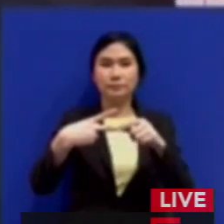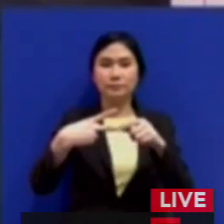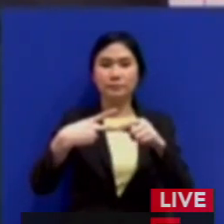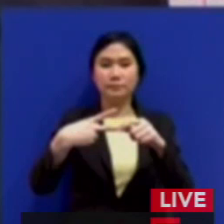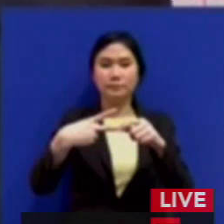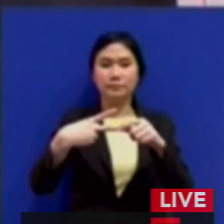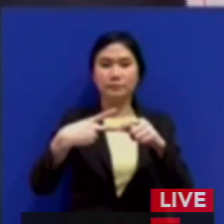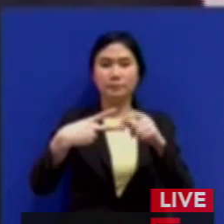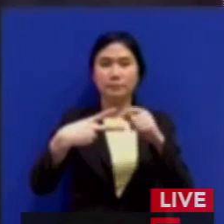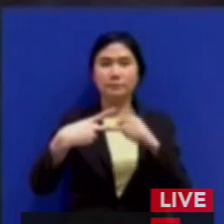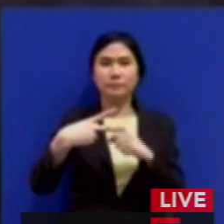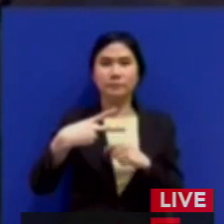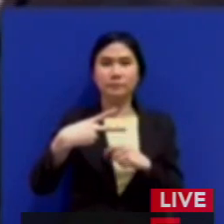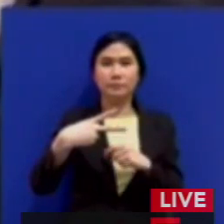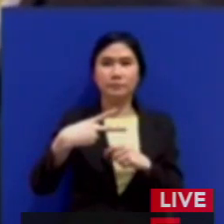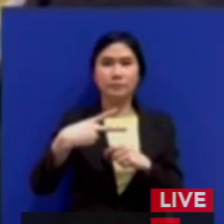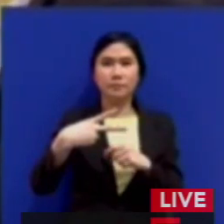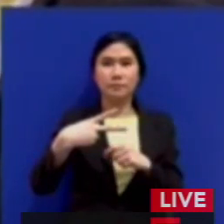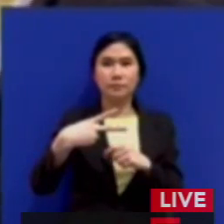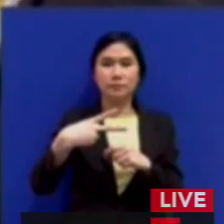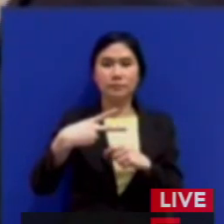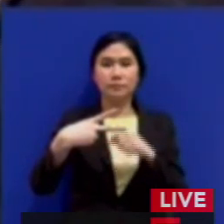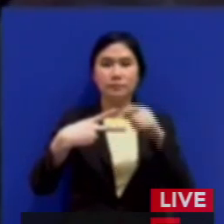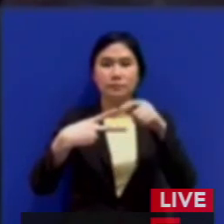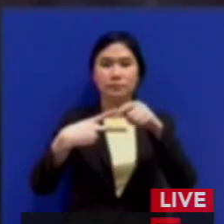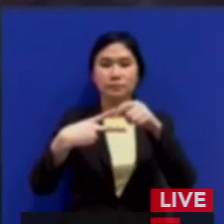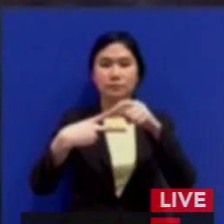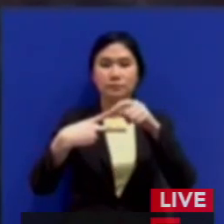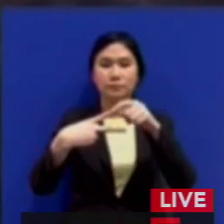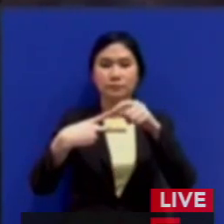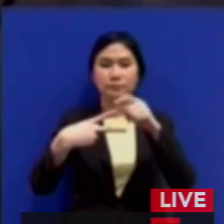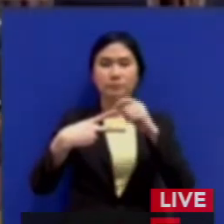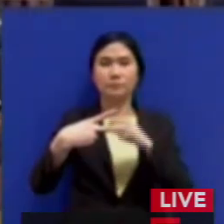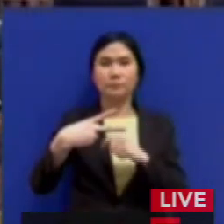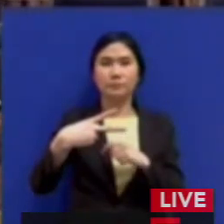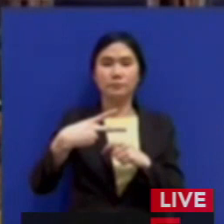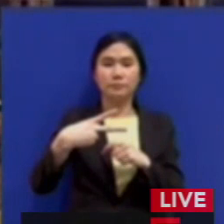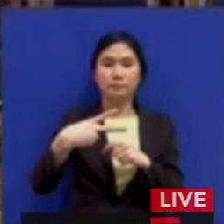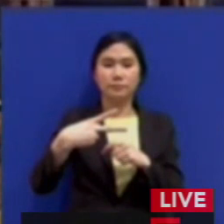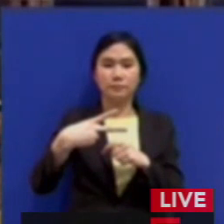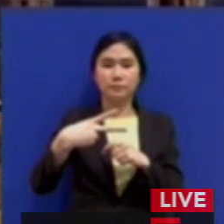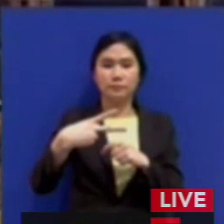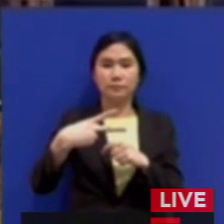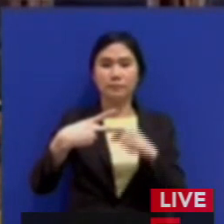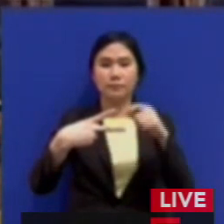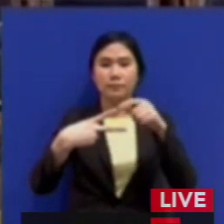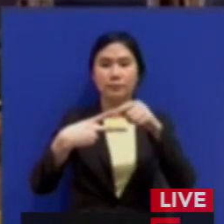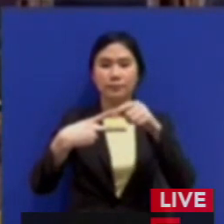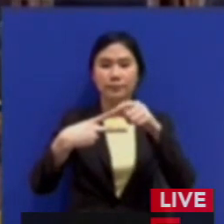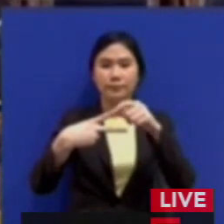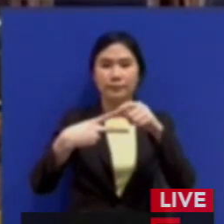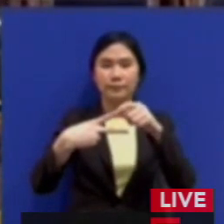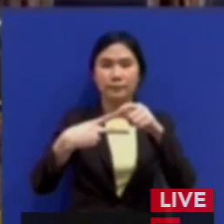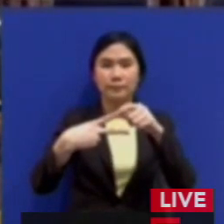ซึ่งก็ผู้ที่เป็นแคนดิเดตก็คือคุณชวนหลีกภัยกับคุณสมพงษ์อมรวิวัฒน์นะคะจากคุ